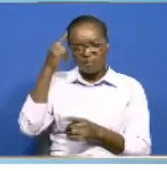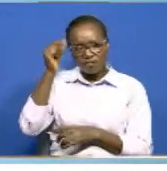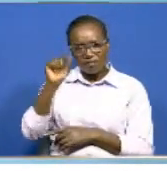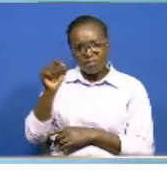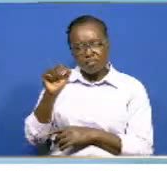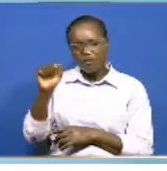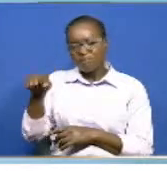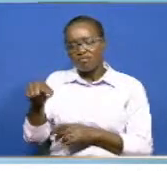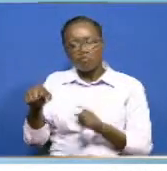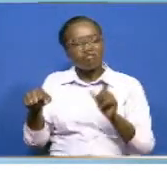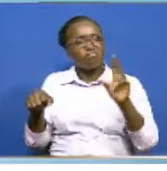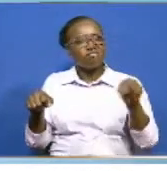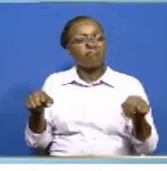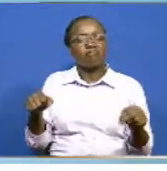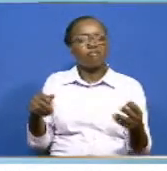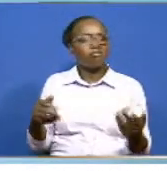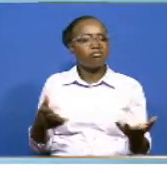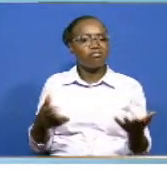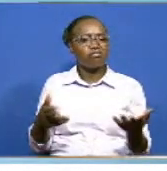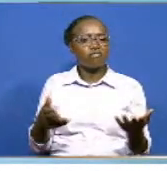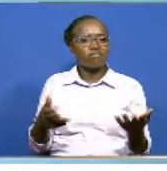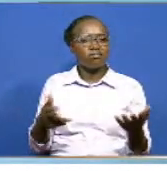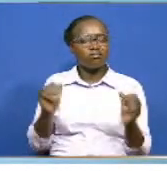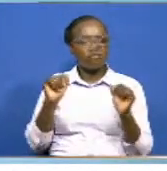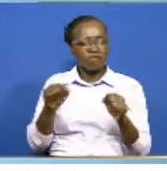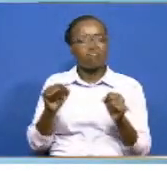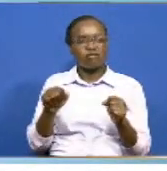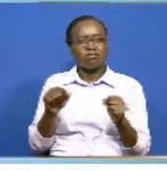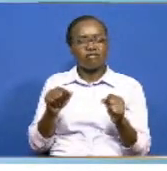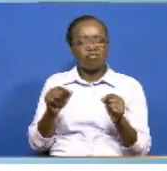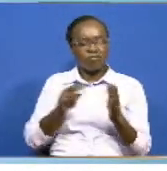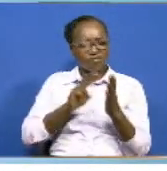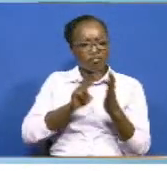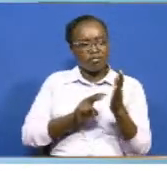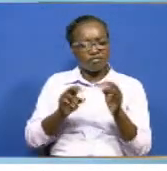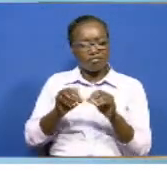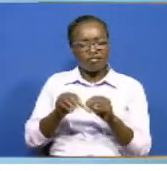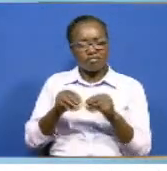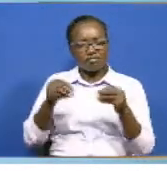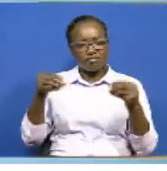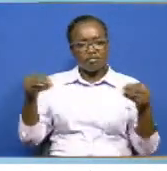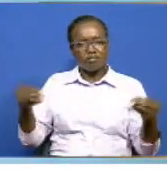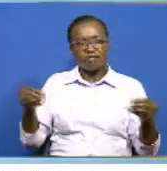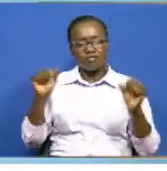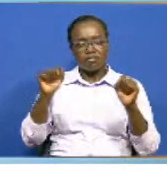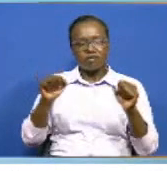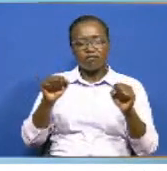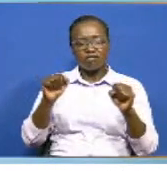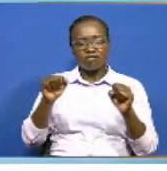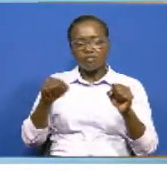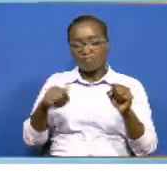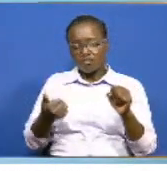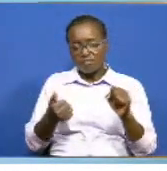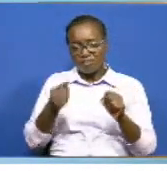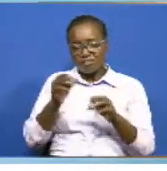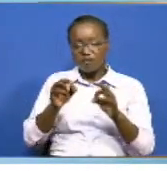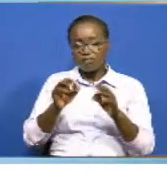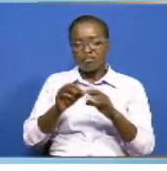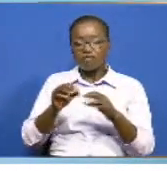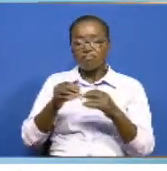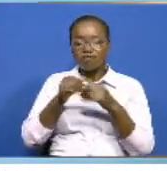ndio ama la, na zile vitu zimeza nilikuwa nasoma kwa gazeti kwamba zimeza kufanya wengine labda wakishindwa